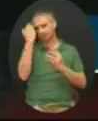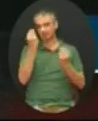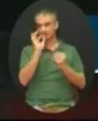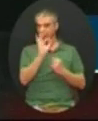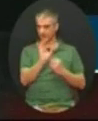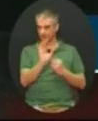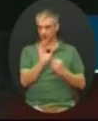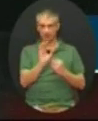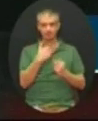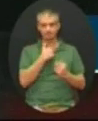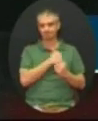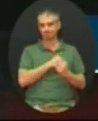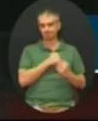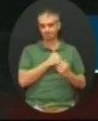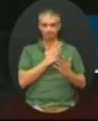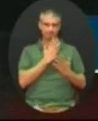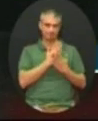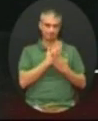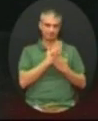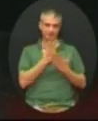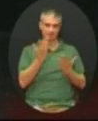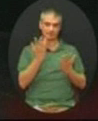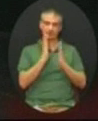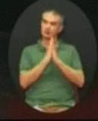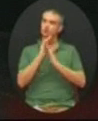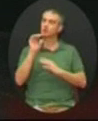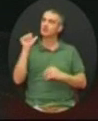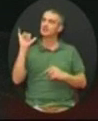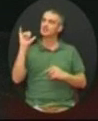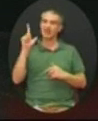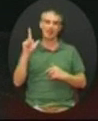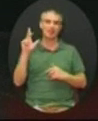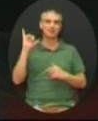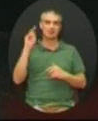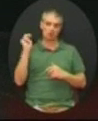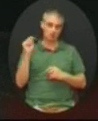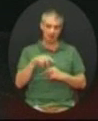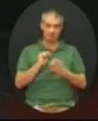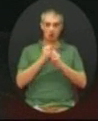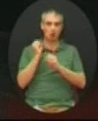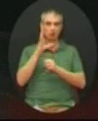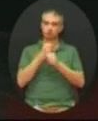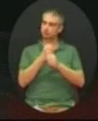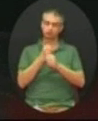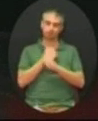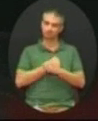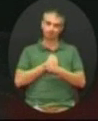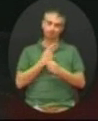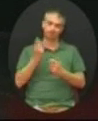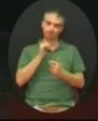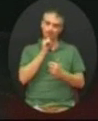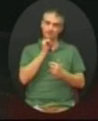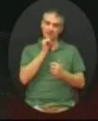שלך. לצערנו, ביקשנו את אייל ינון להשתתף בדיון, לשלוח נציג מטעמו לצערנו.